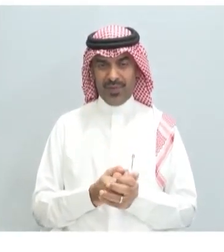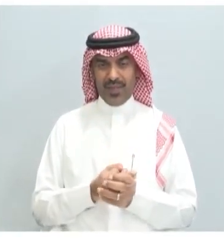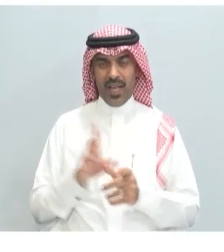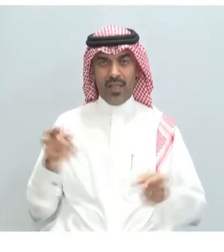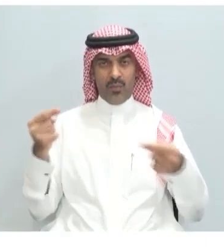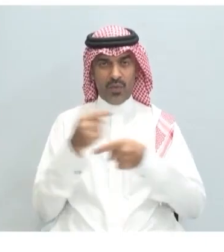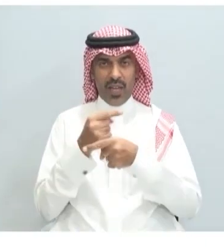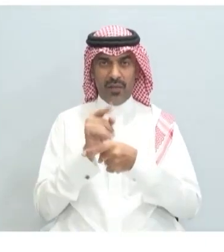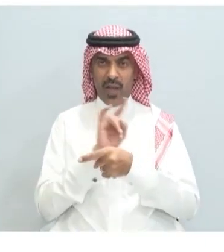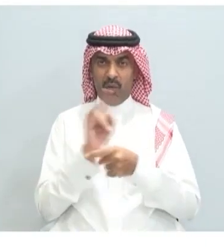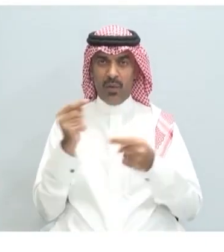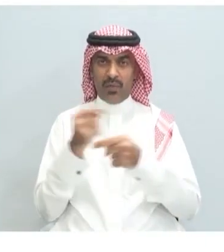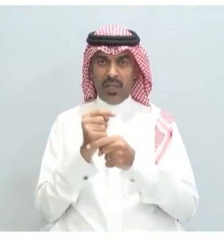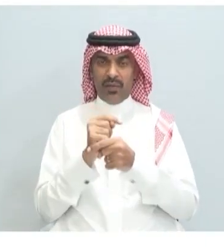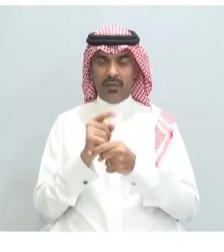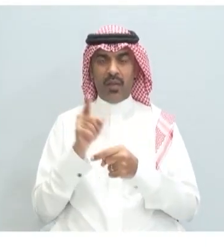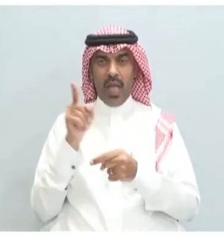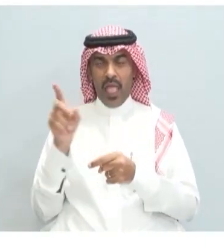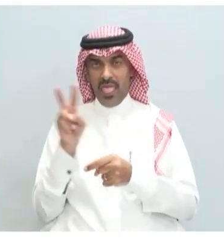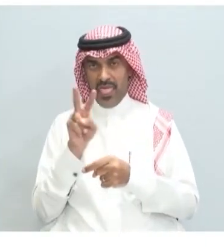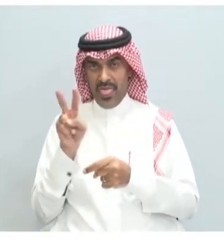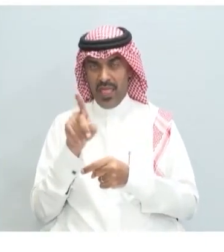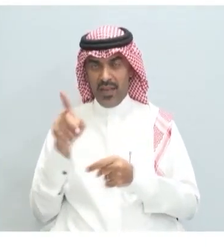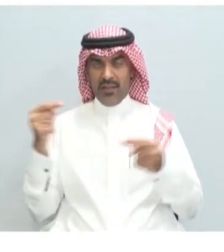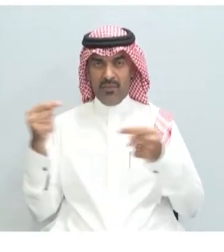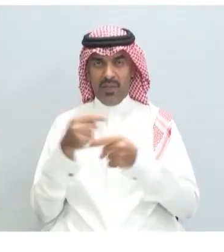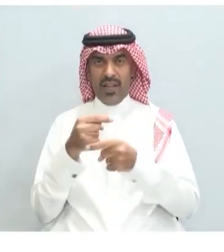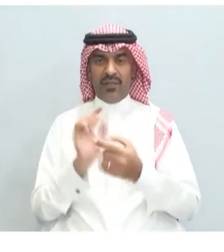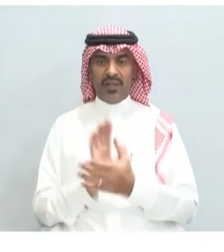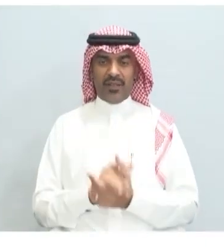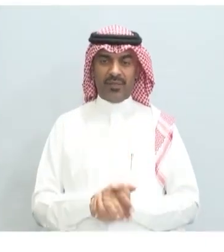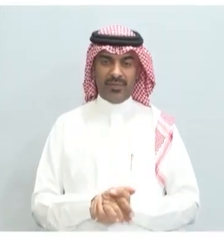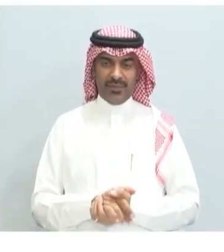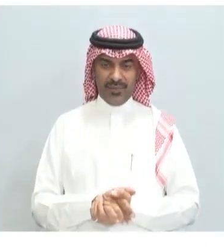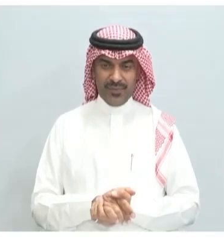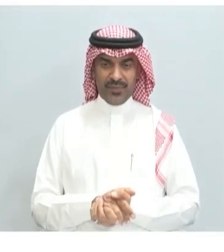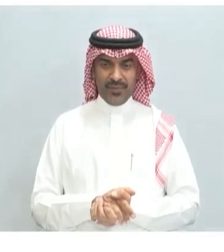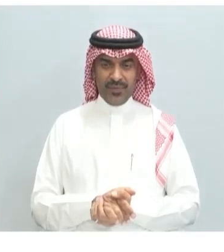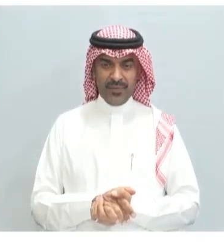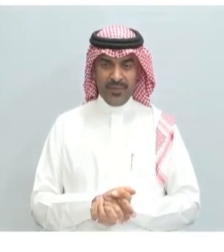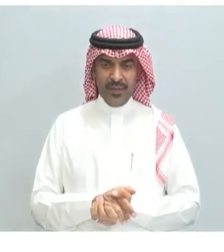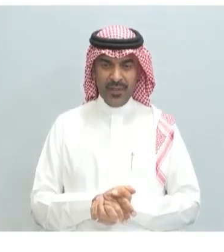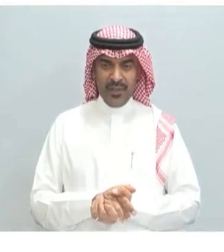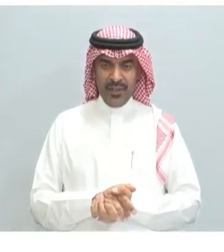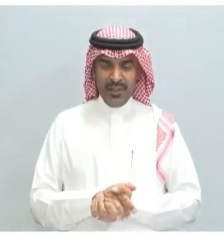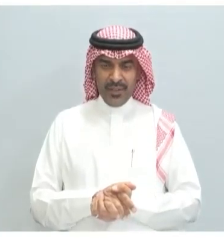ولا غير متنافيين نقول ان الحادثتان متنافيان حادثتان